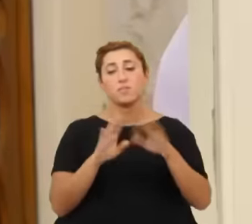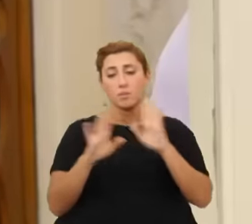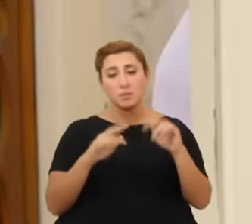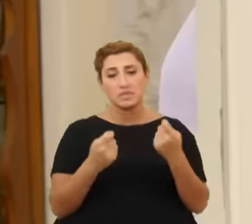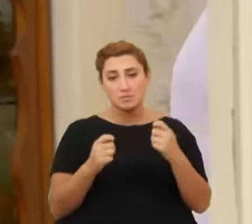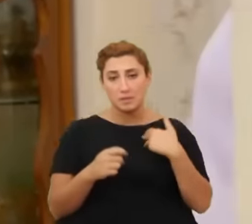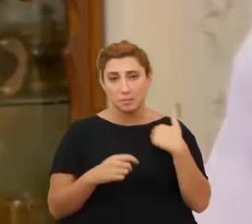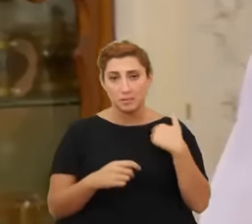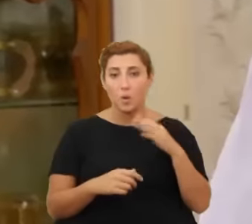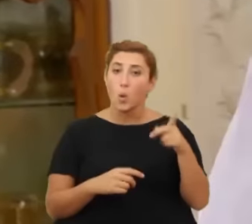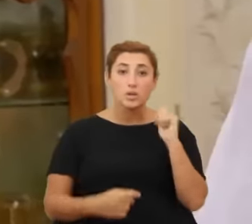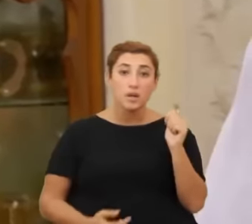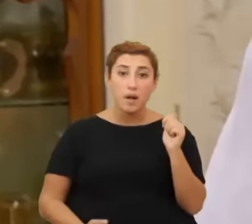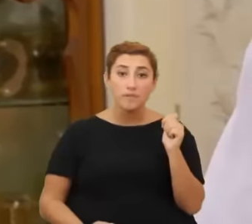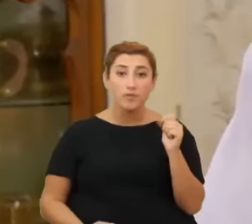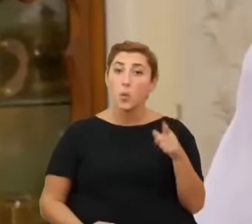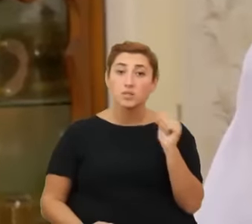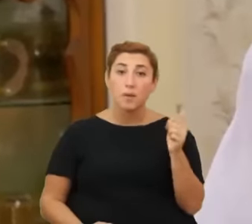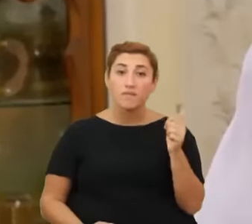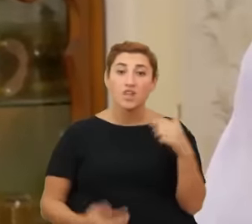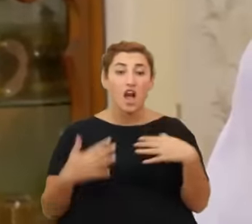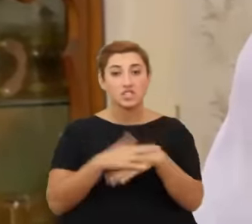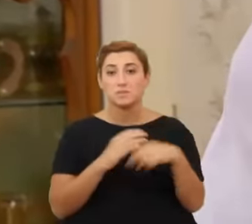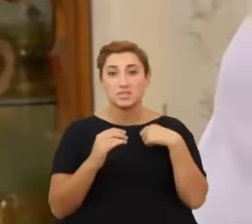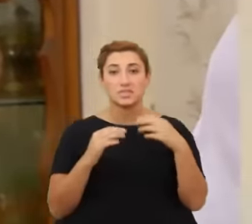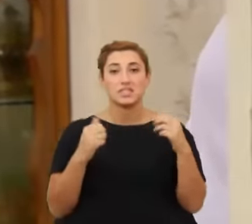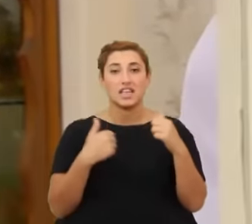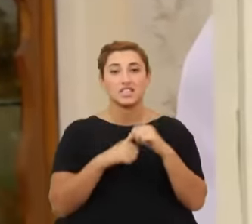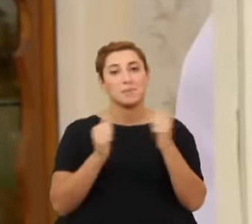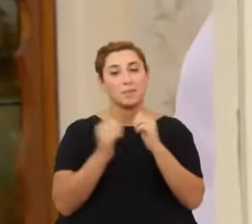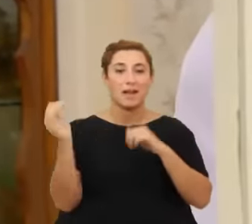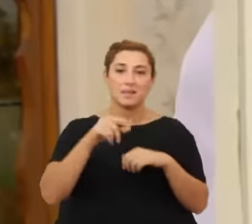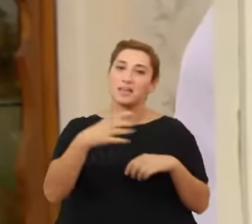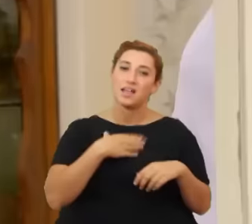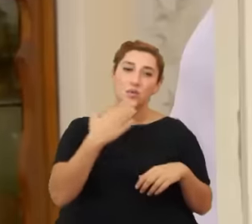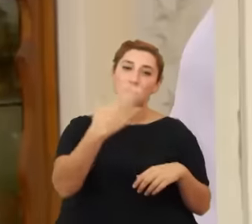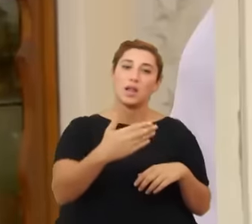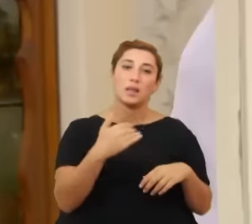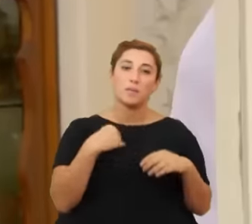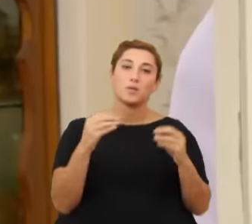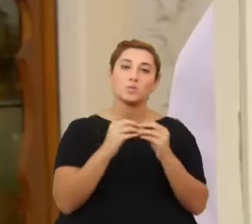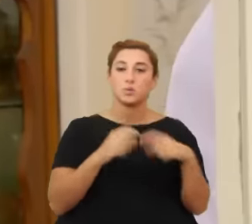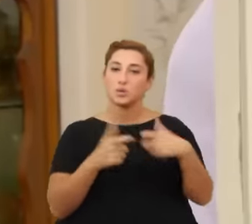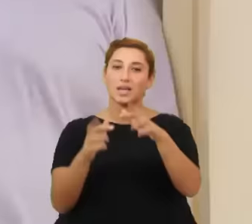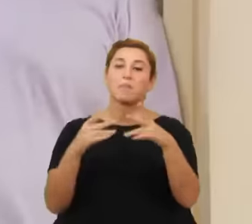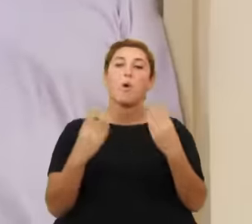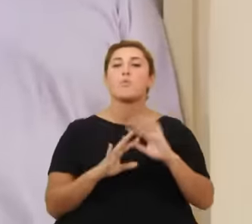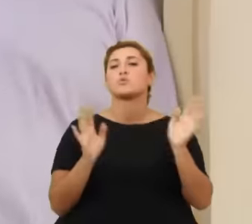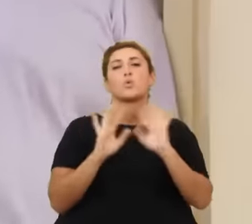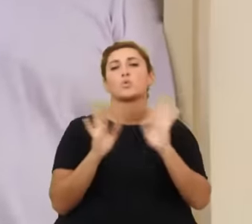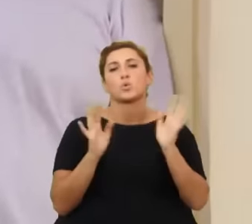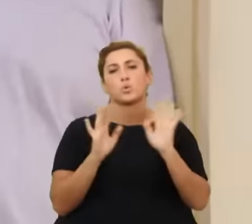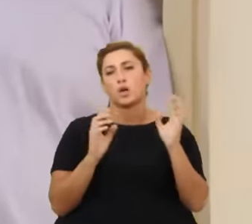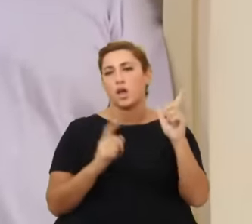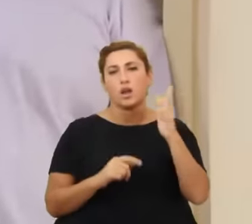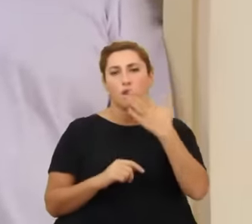kırdım ya. Evet. O zaman akşam biz hanımla birlikte gelelim, siz kendiniz söyleyin. Hani ya, ben birine suçu yıkmış gibi olmayayım Fehmi abi. Yok, hiç gerek